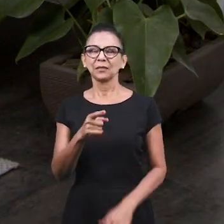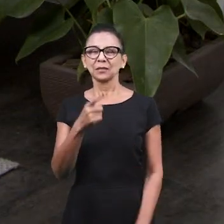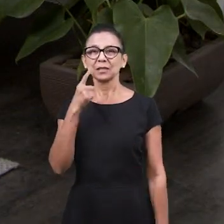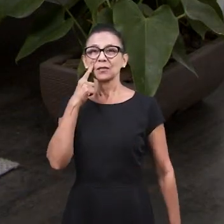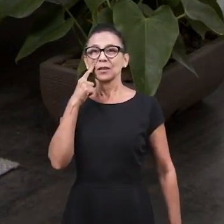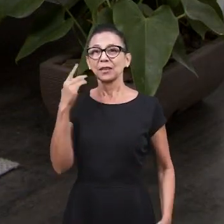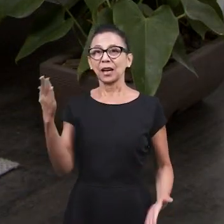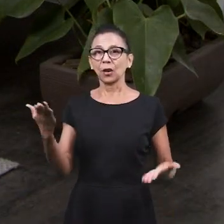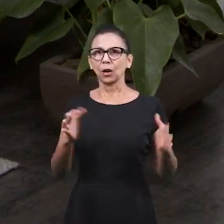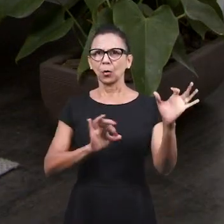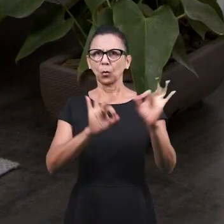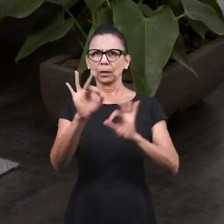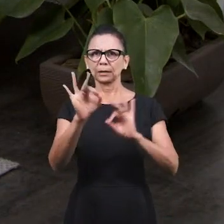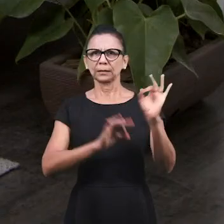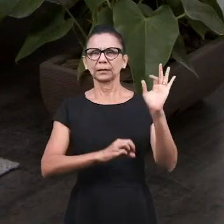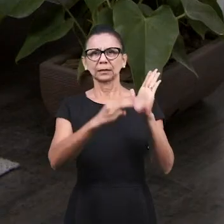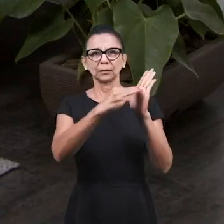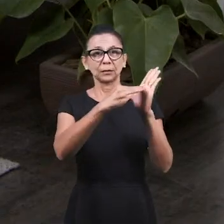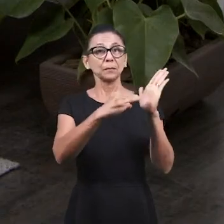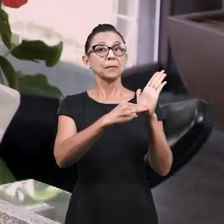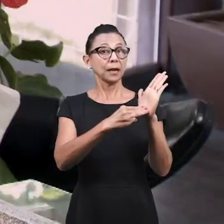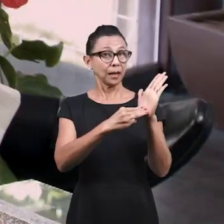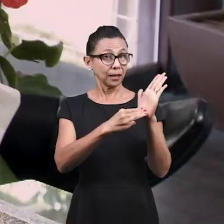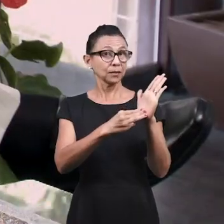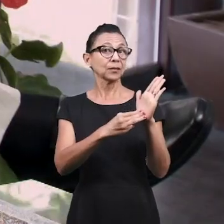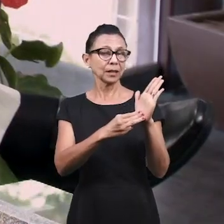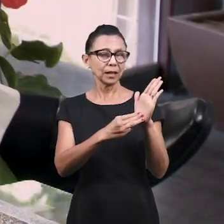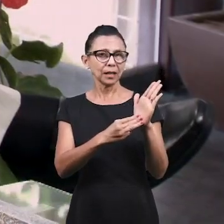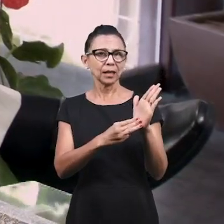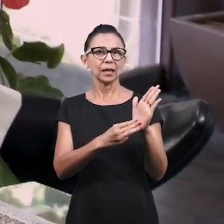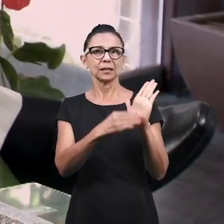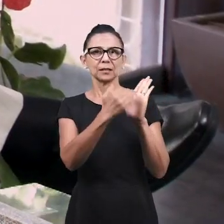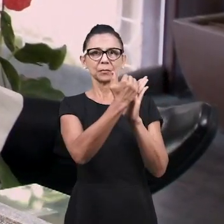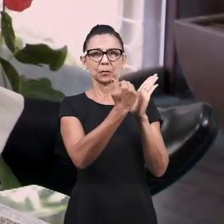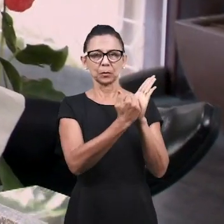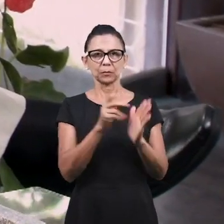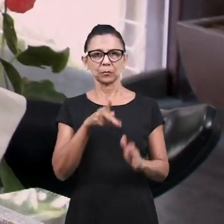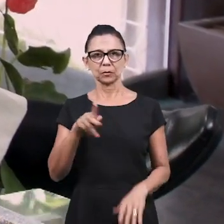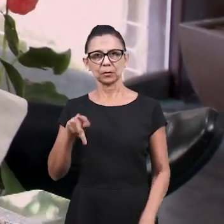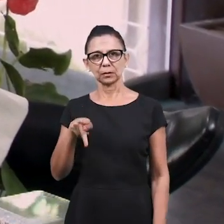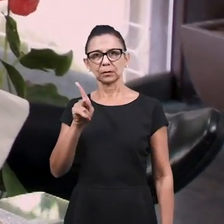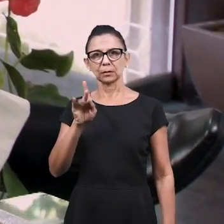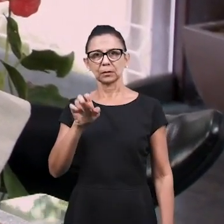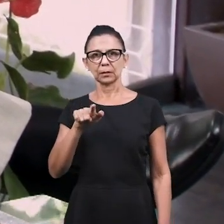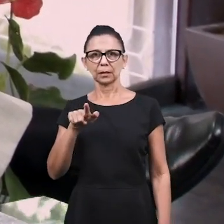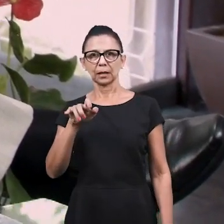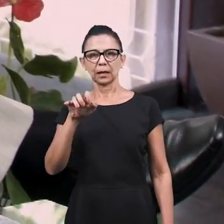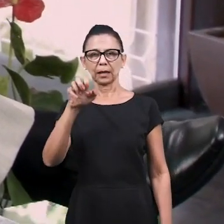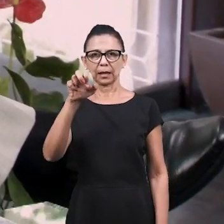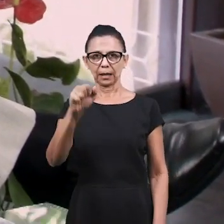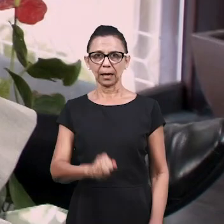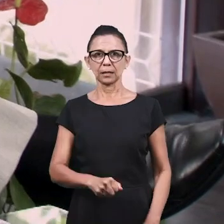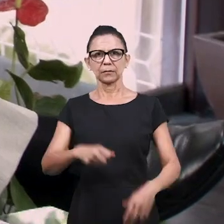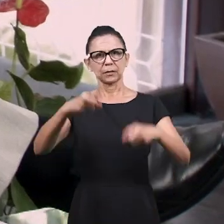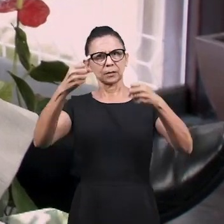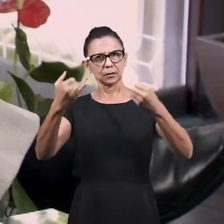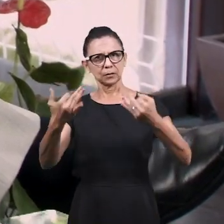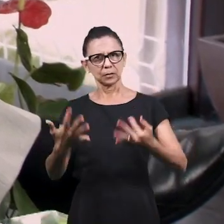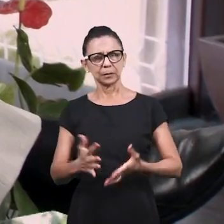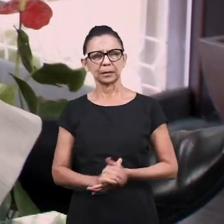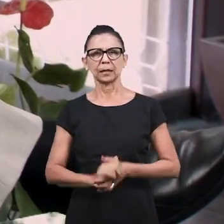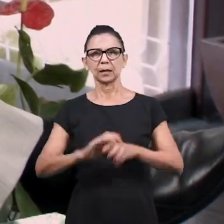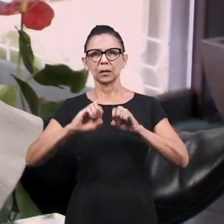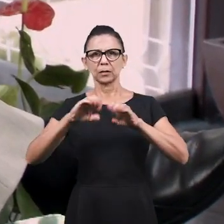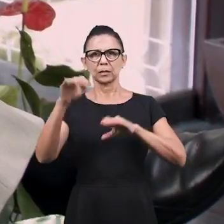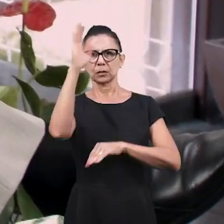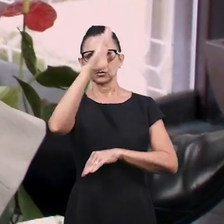Слава Иисусу! Вы будете смотреть нашу рубрику «Организация Митн». И наша учитель